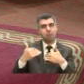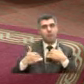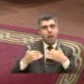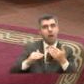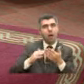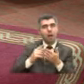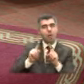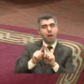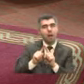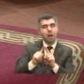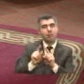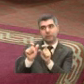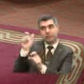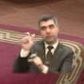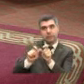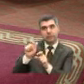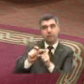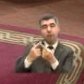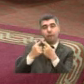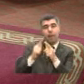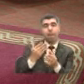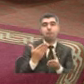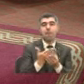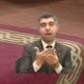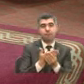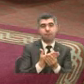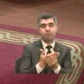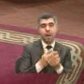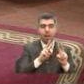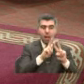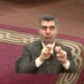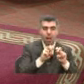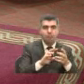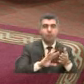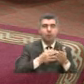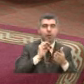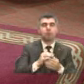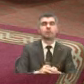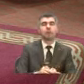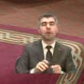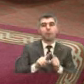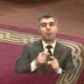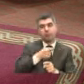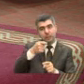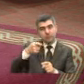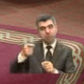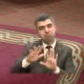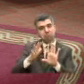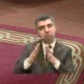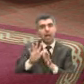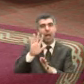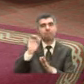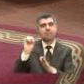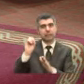وبدون تمييز، ولا زالت مجموعة من الملفات معروضة لاستكمالها، والآن سلمت حوالي تقريبا 50